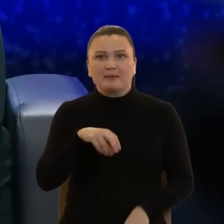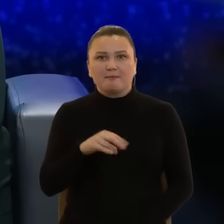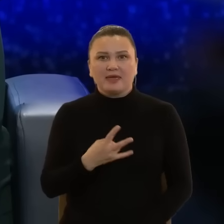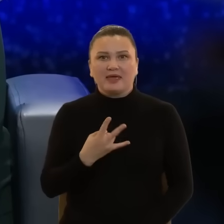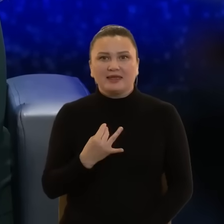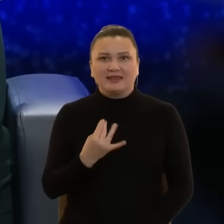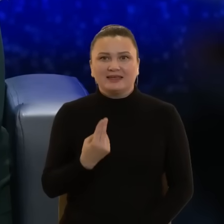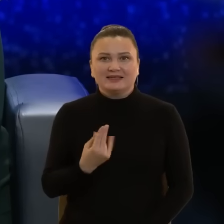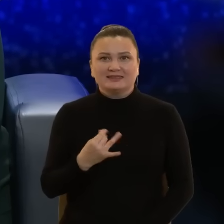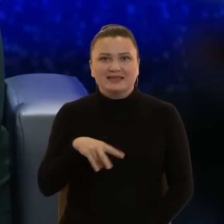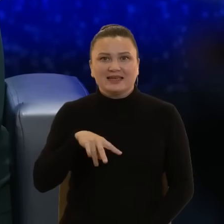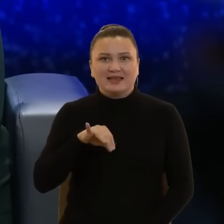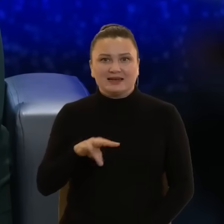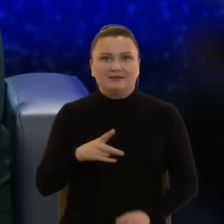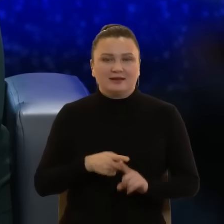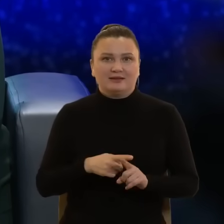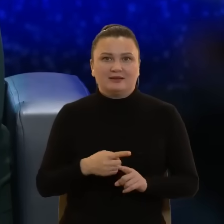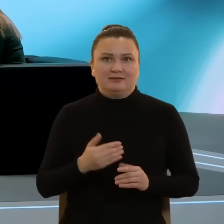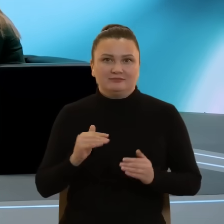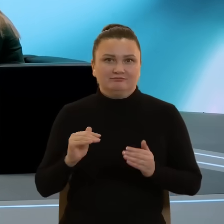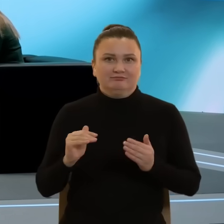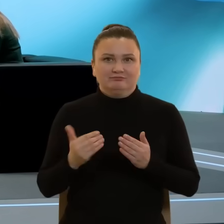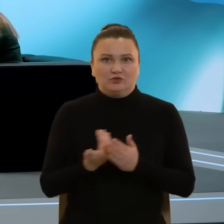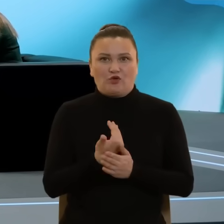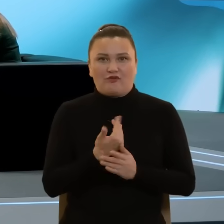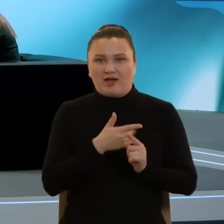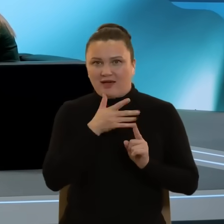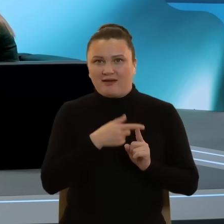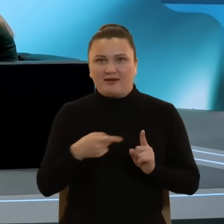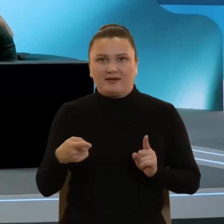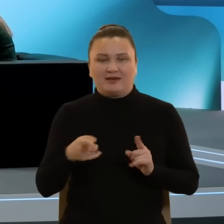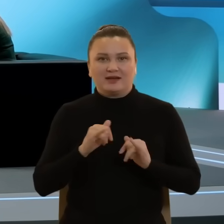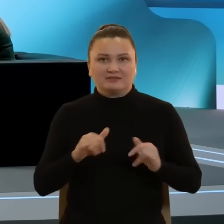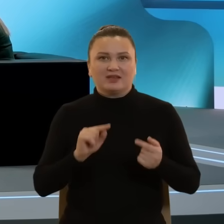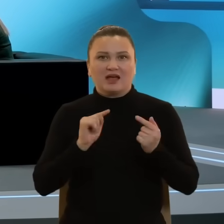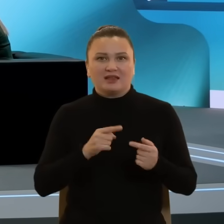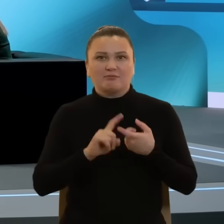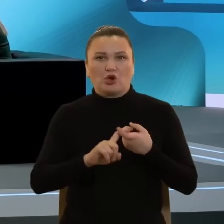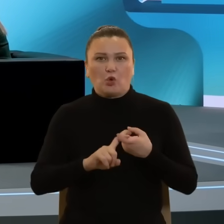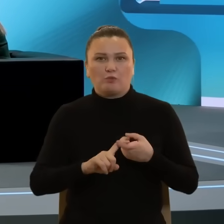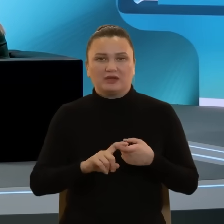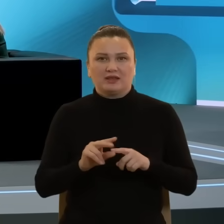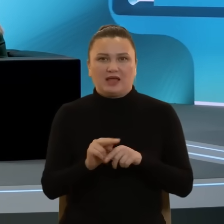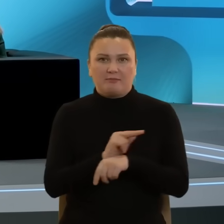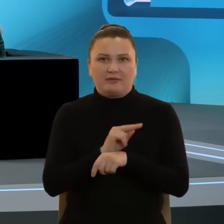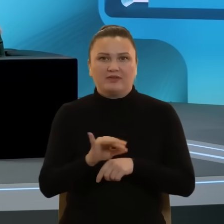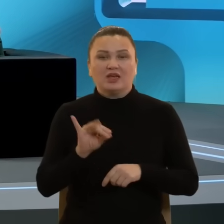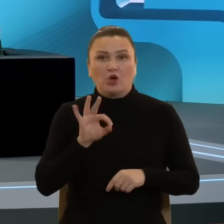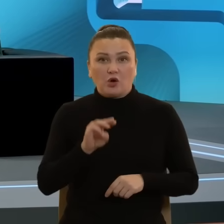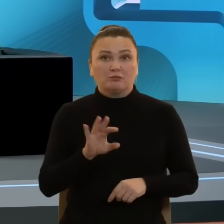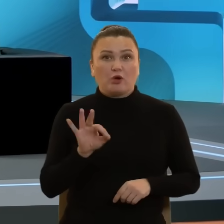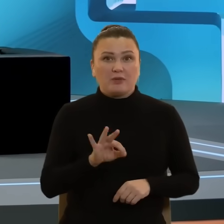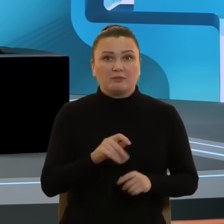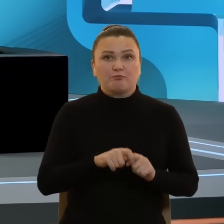вот таким началом современной эры антимикробной терапии. Хочу отметить, что, конечно, от момента появления,